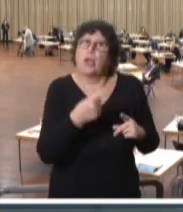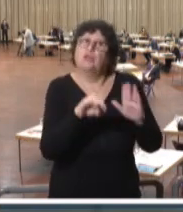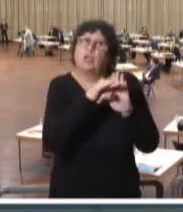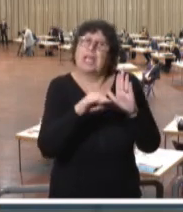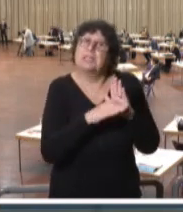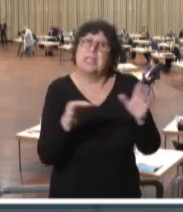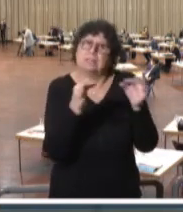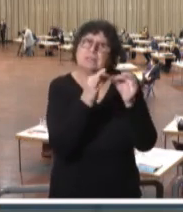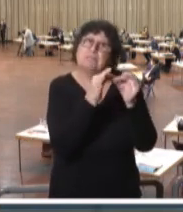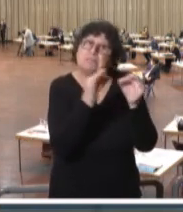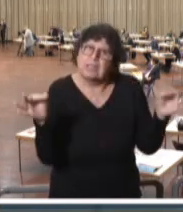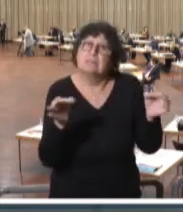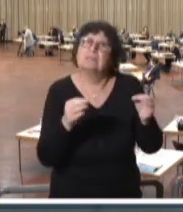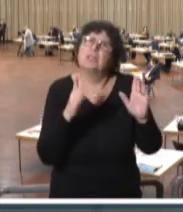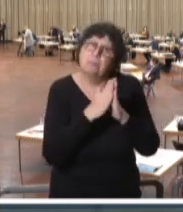deutsche Sprache